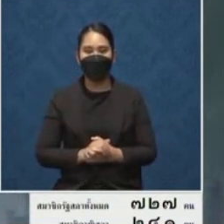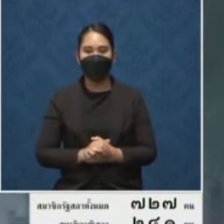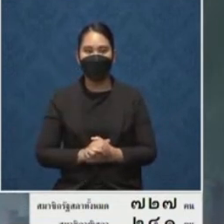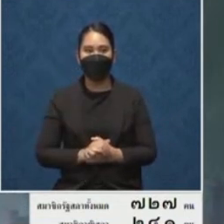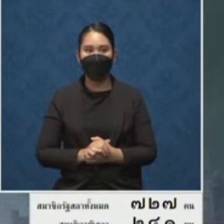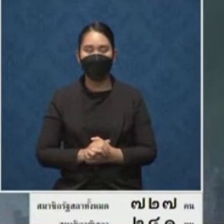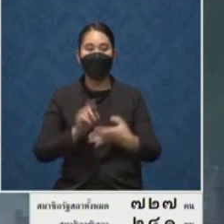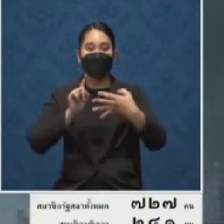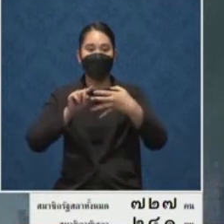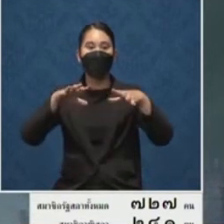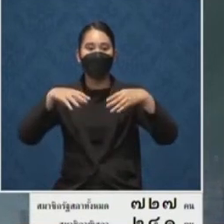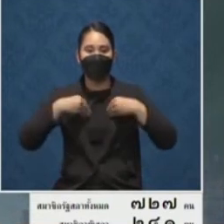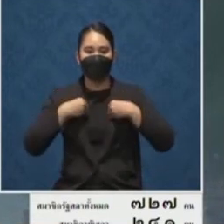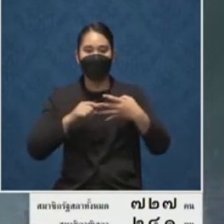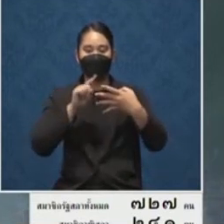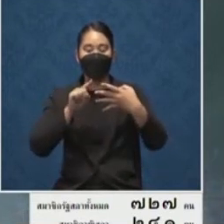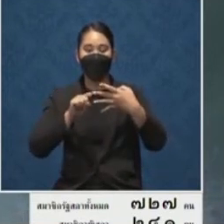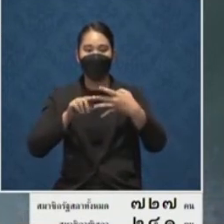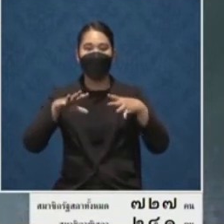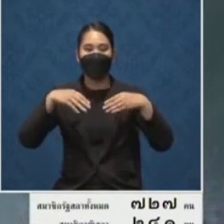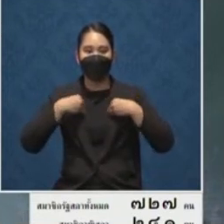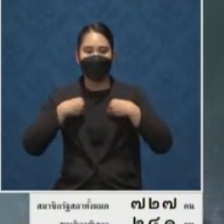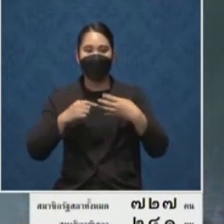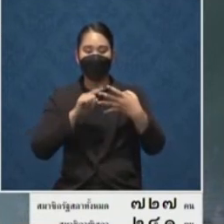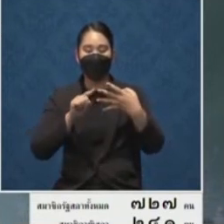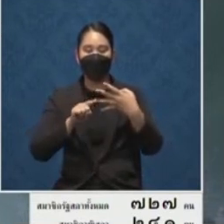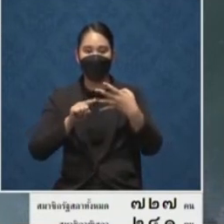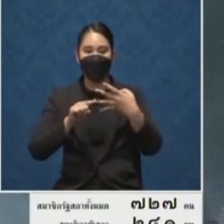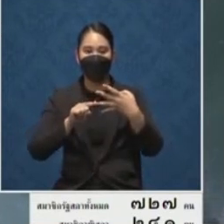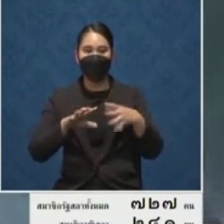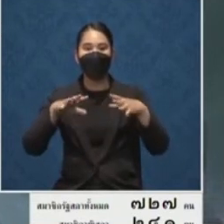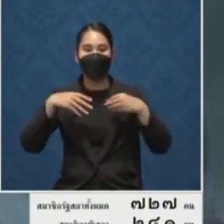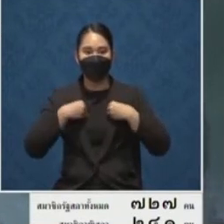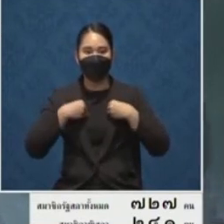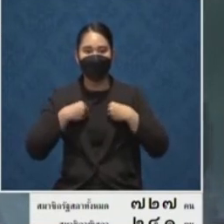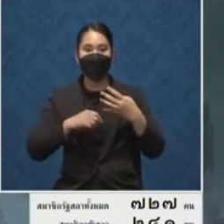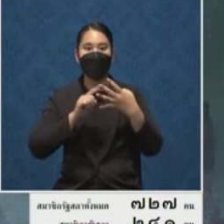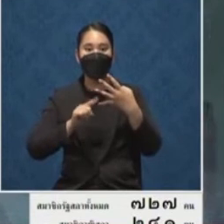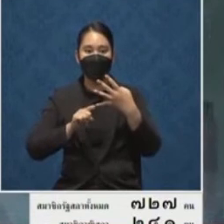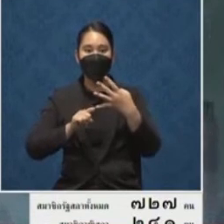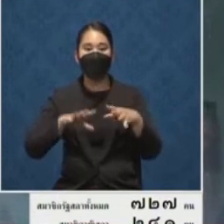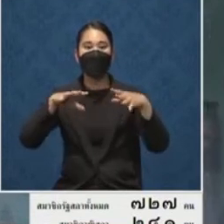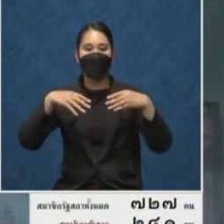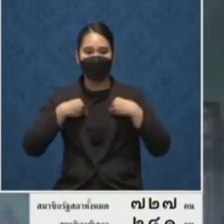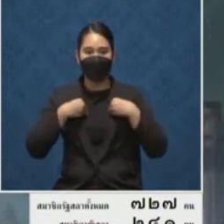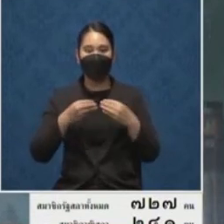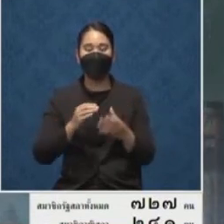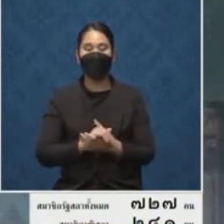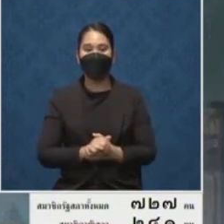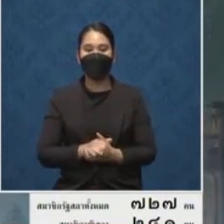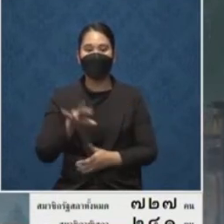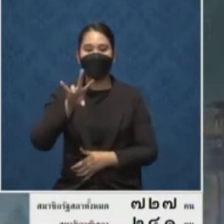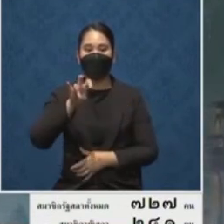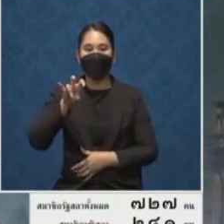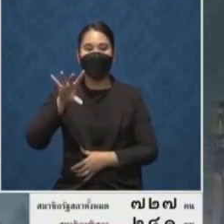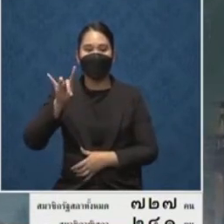นายอาจพลสันไตรภพ 1รับหลักการ2รับหลักการ 3รับหลัก